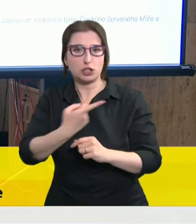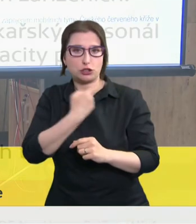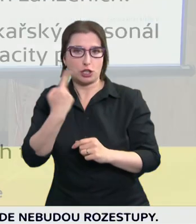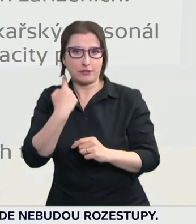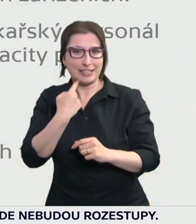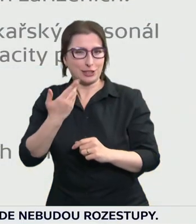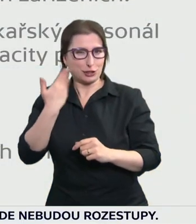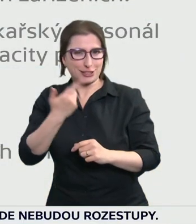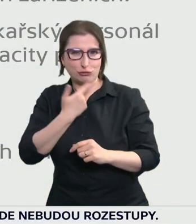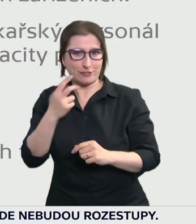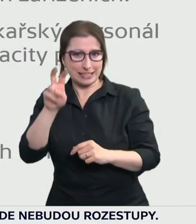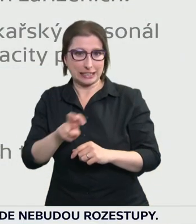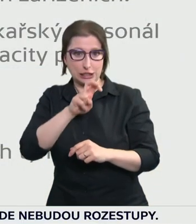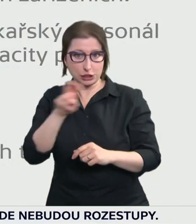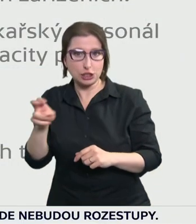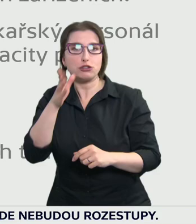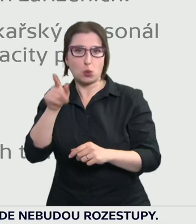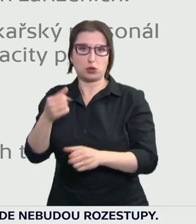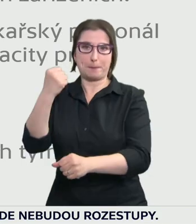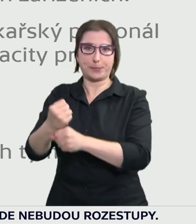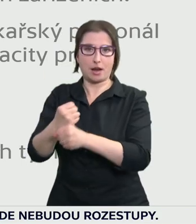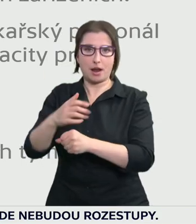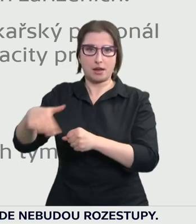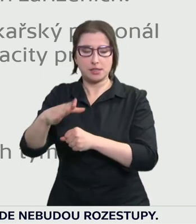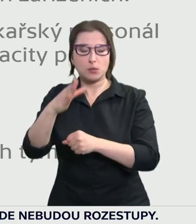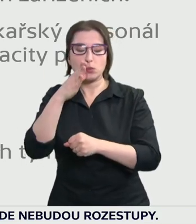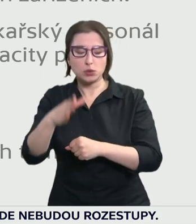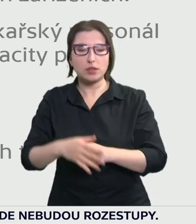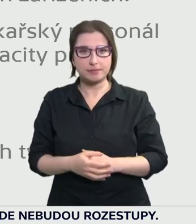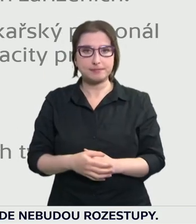kterému bych tímto předal slovo. Děkuji.